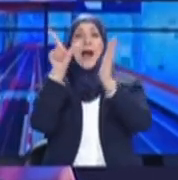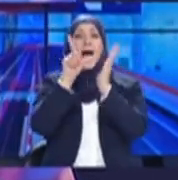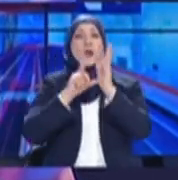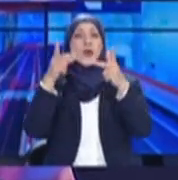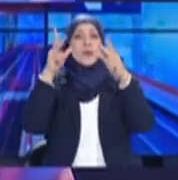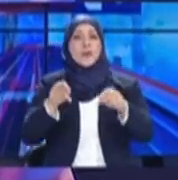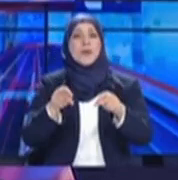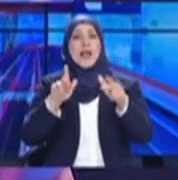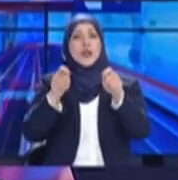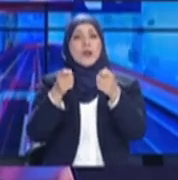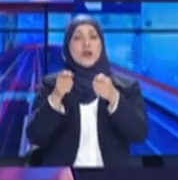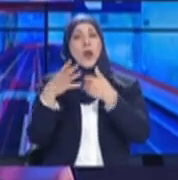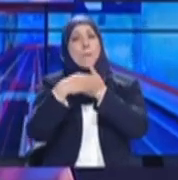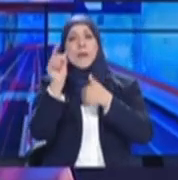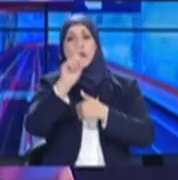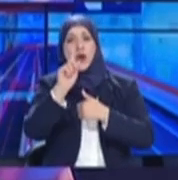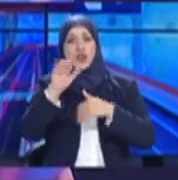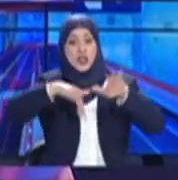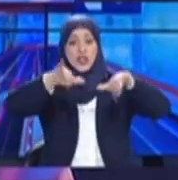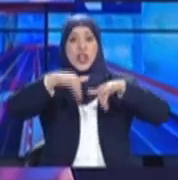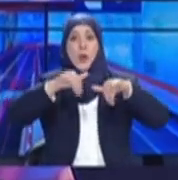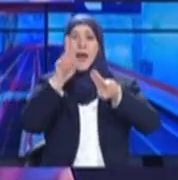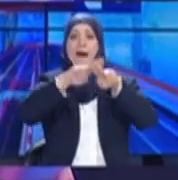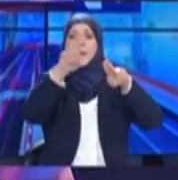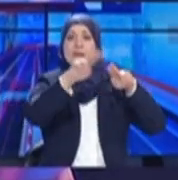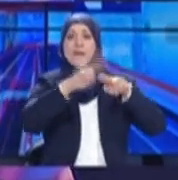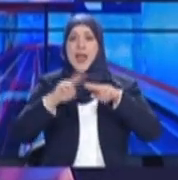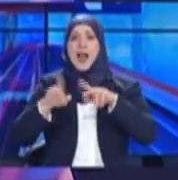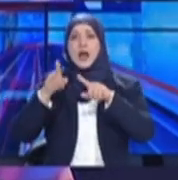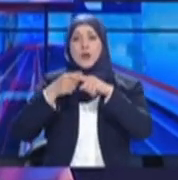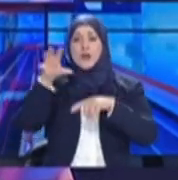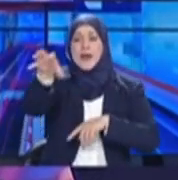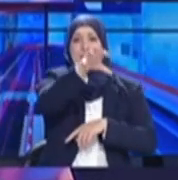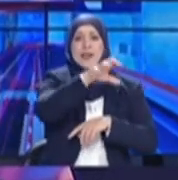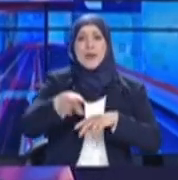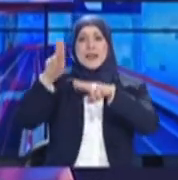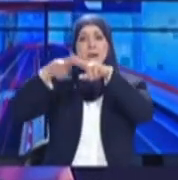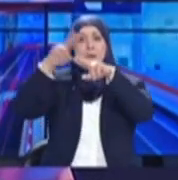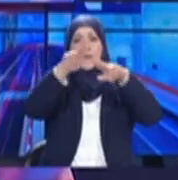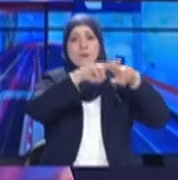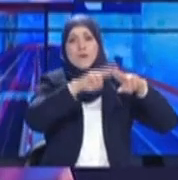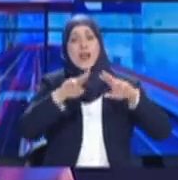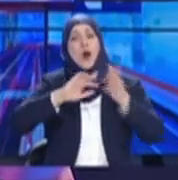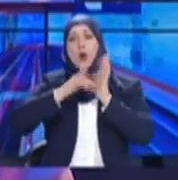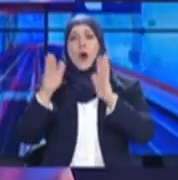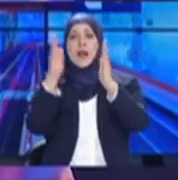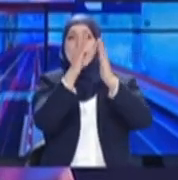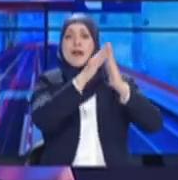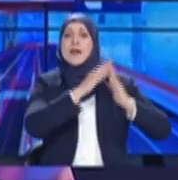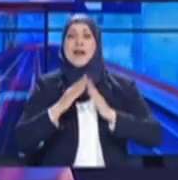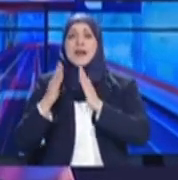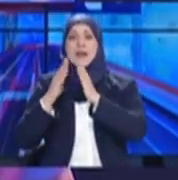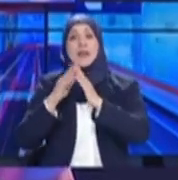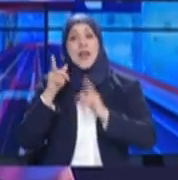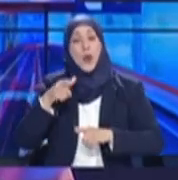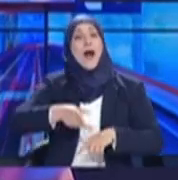في مدينه طويل في شوارعها الرئيسيه وكذلك في احيائها الداخليه من خلال المجهود الذي يبذل صراحه من قبل